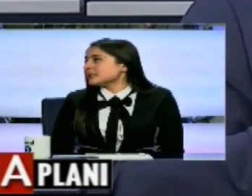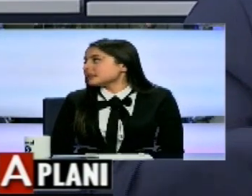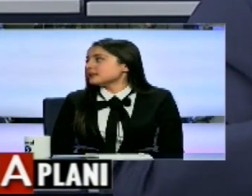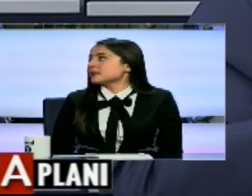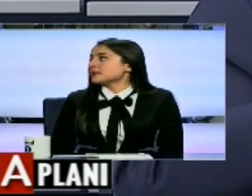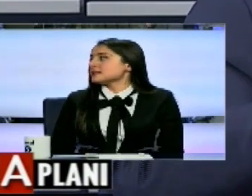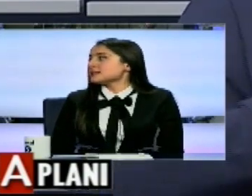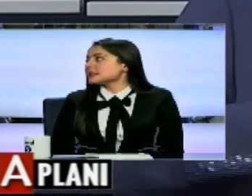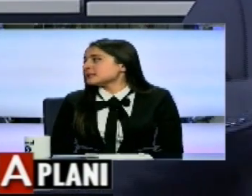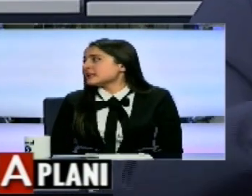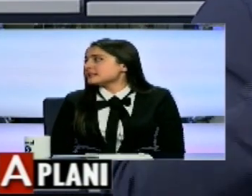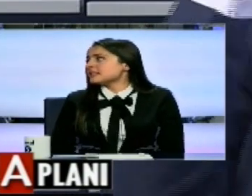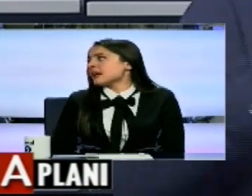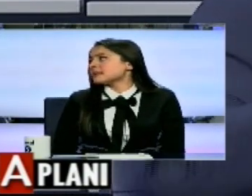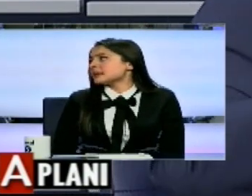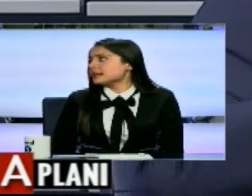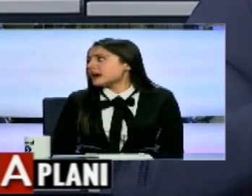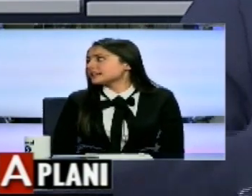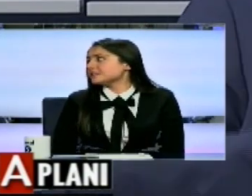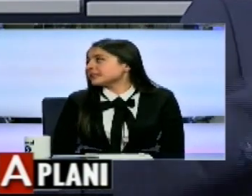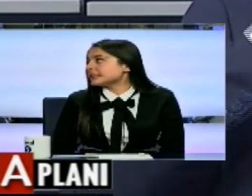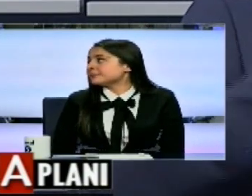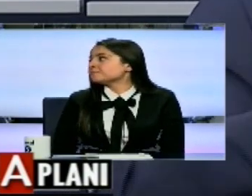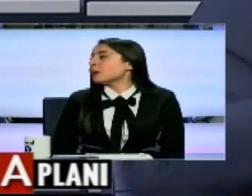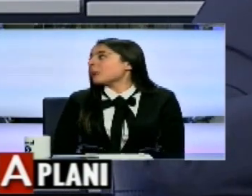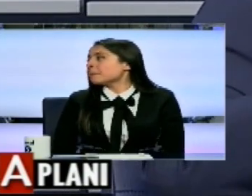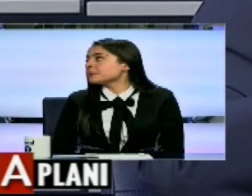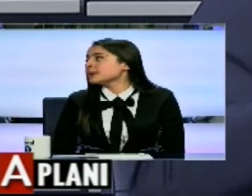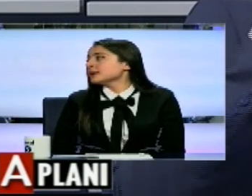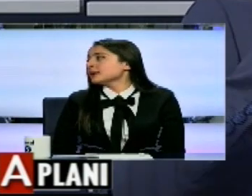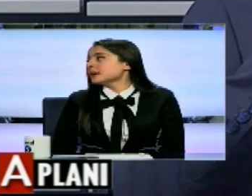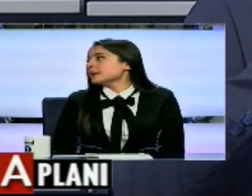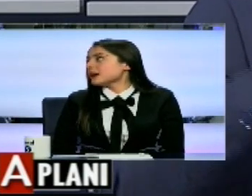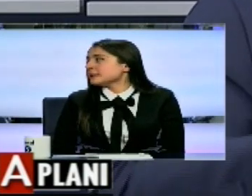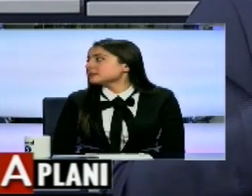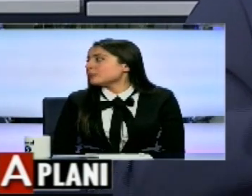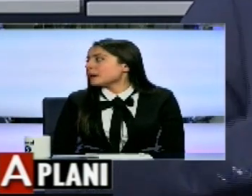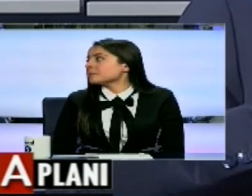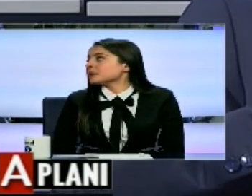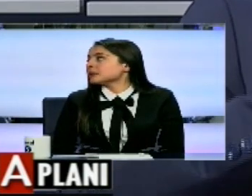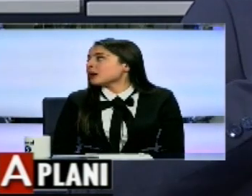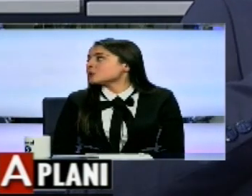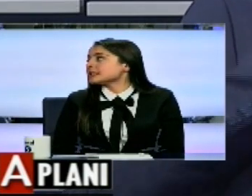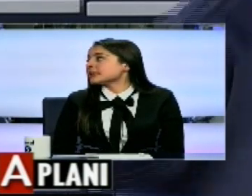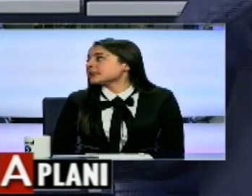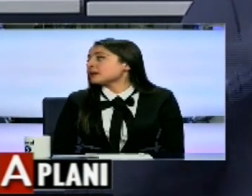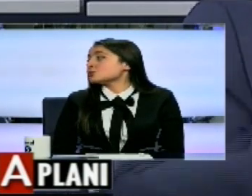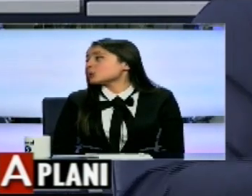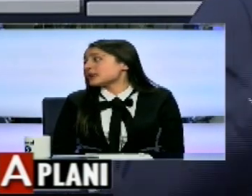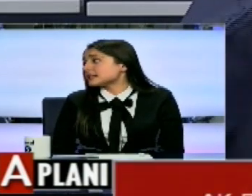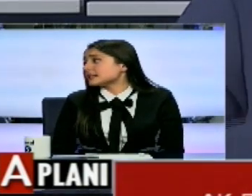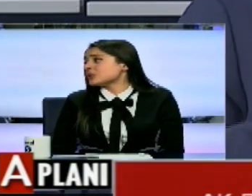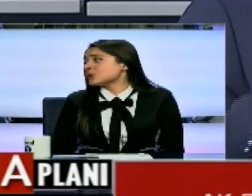2002 senesinde siyasette aktif değildim. Babam, rahmetli babam, daha önceki senelerde